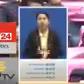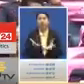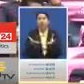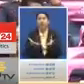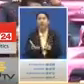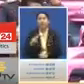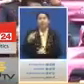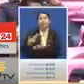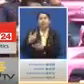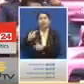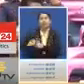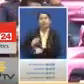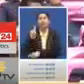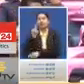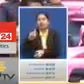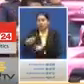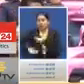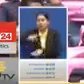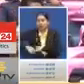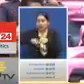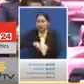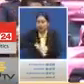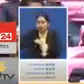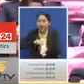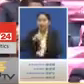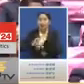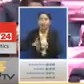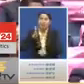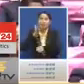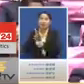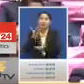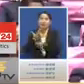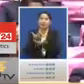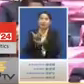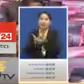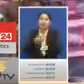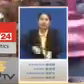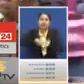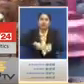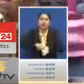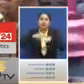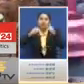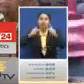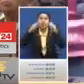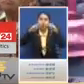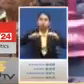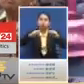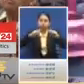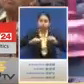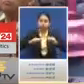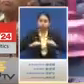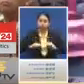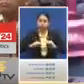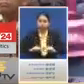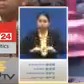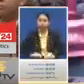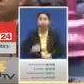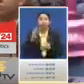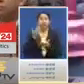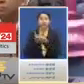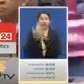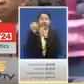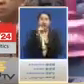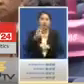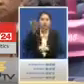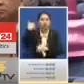อะสินค้าเกษตร5ปีตกตลอดตกทุกตัวอ้อยที่เคยดีที่สุ